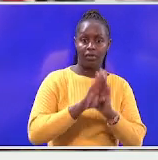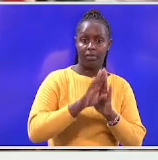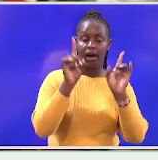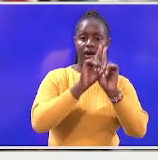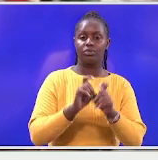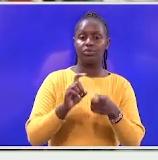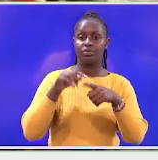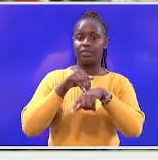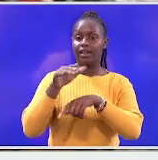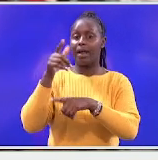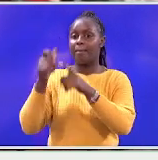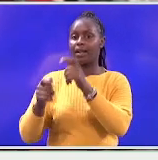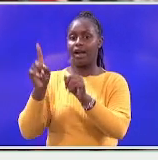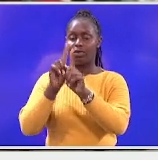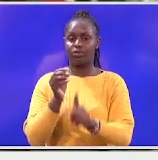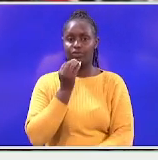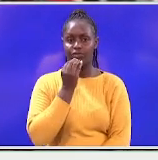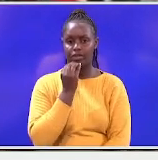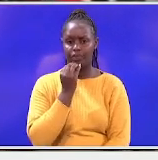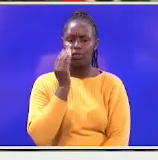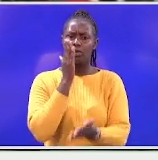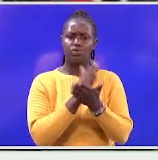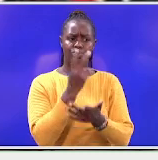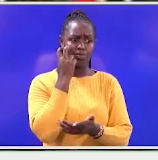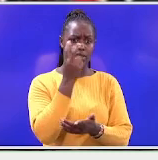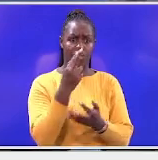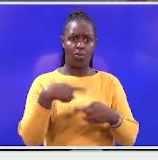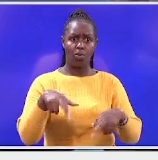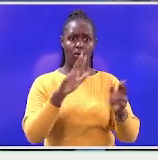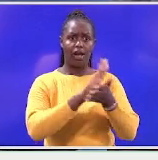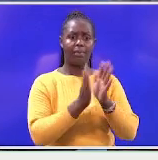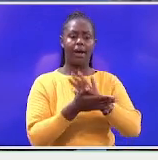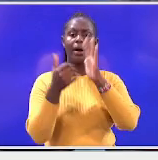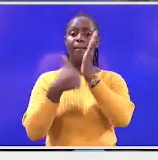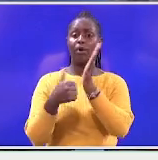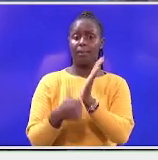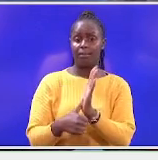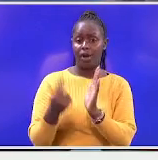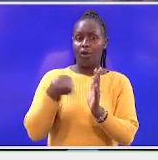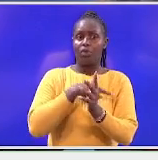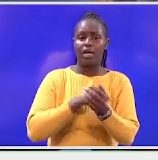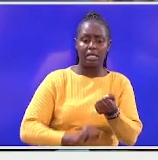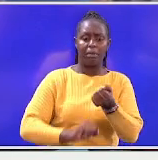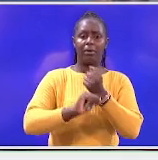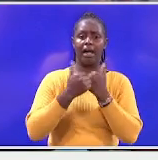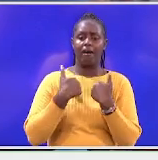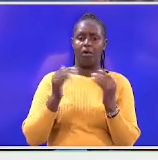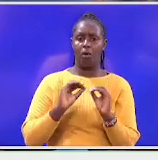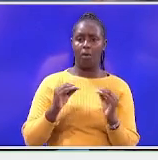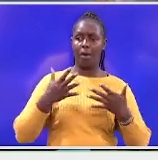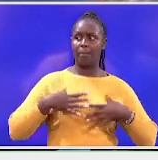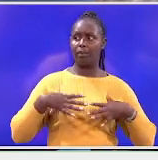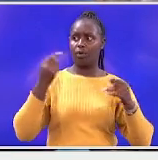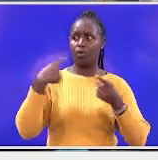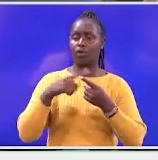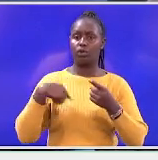maeneo ya soko. Hii barabara kusema tu kweli imetusubua, imekuwa tatizo. Hatusaidiki, watu hawaendi masoko, marori. Kusema tu